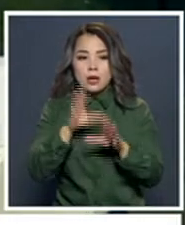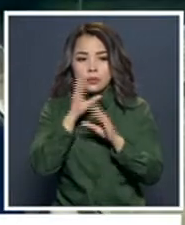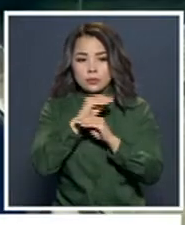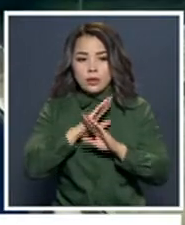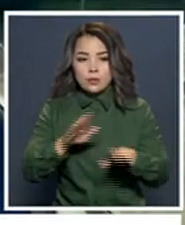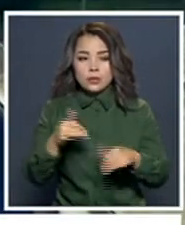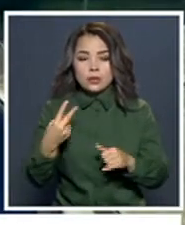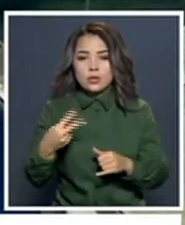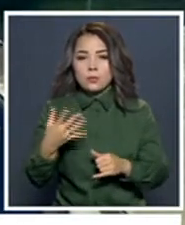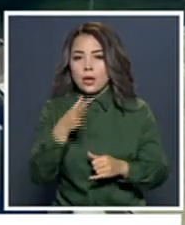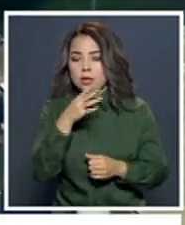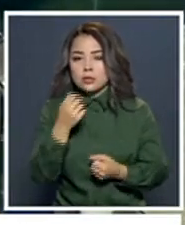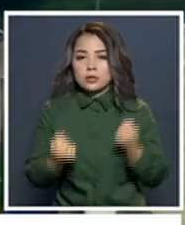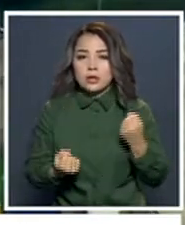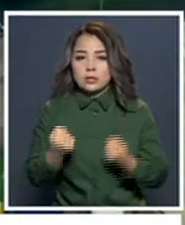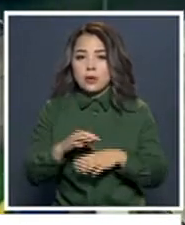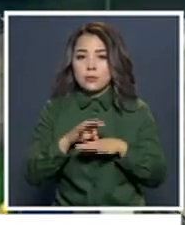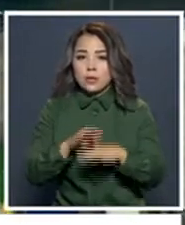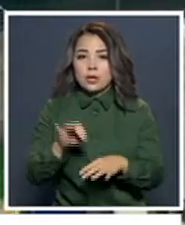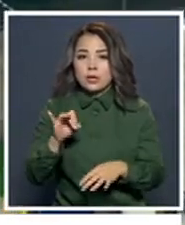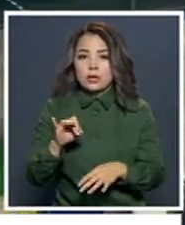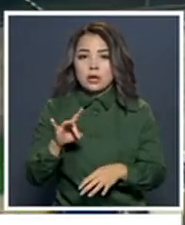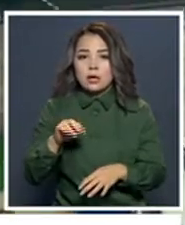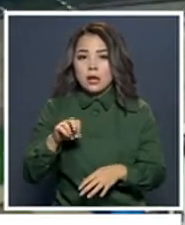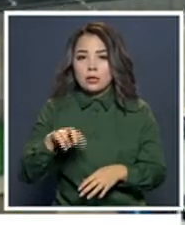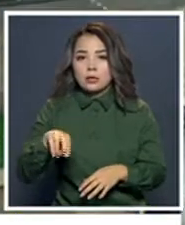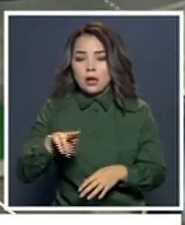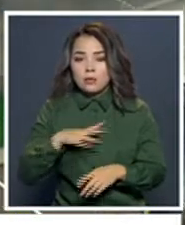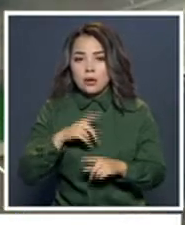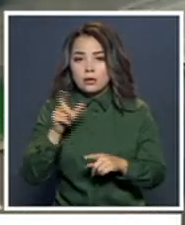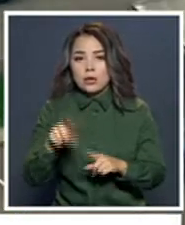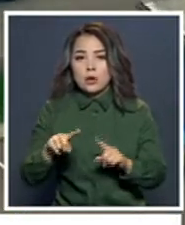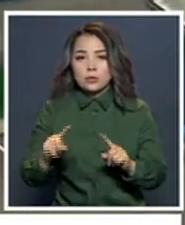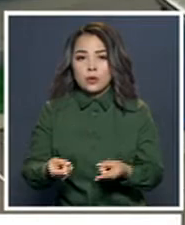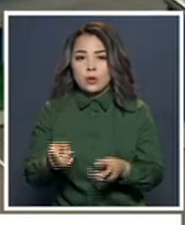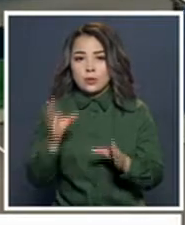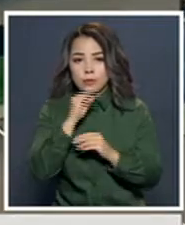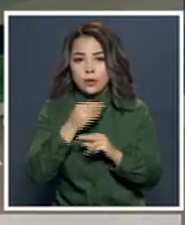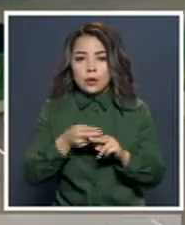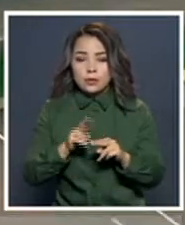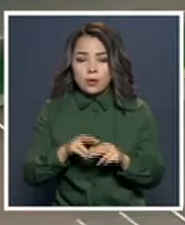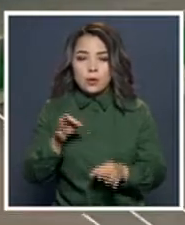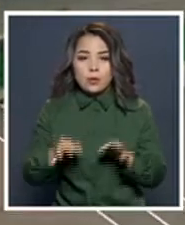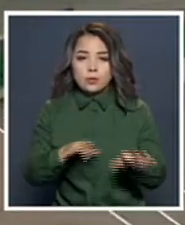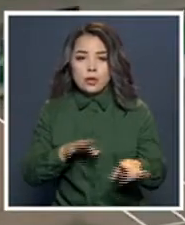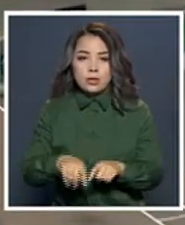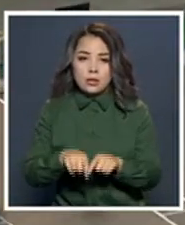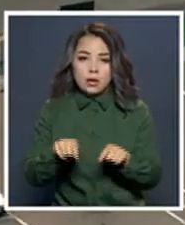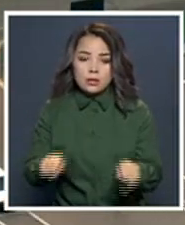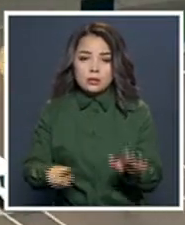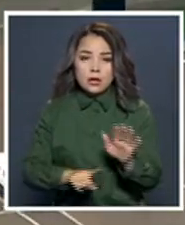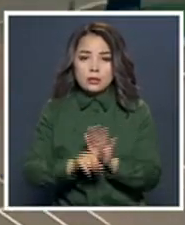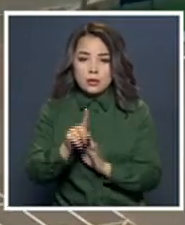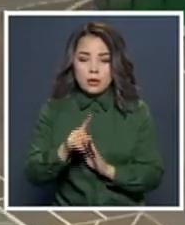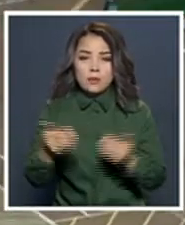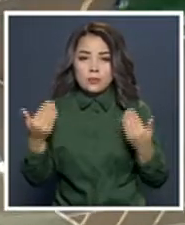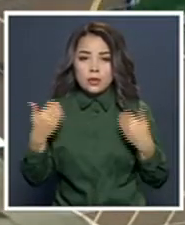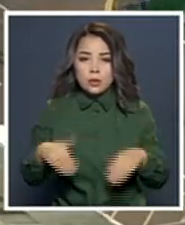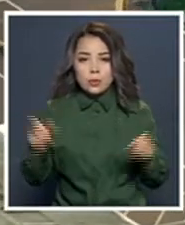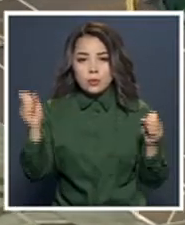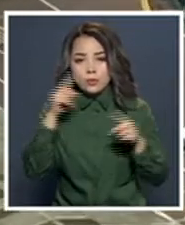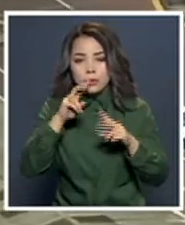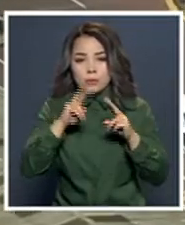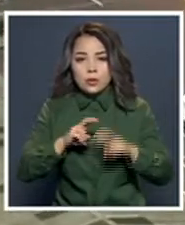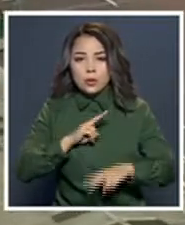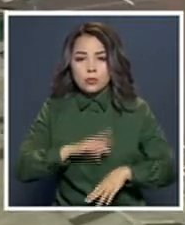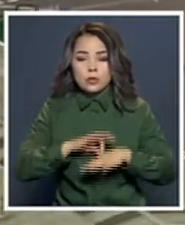бойынша 25 жастағы жүргізуші солтүстік Ирландия тумасы тұтқындалды. Қазір қылмыстық іске қатысты тергеу басталып, мәйіттерді тану